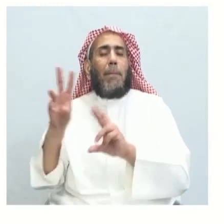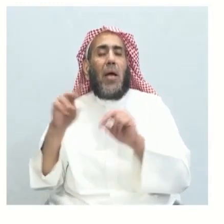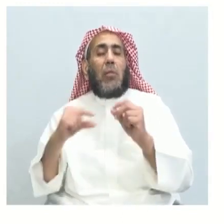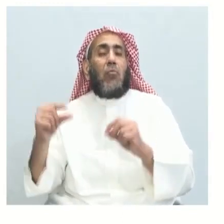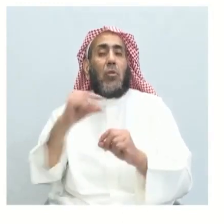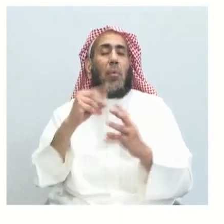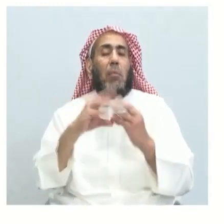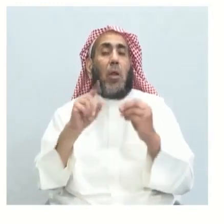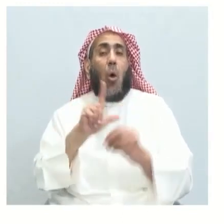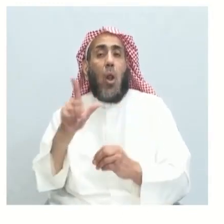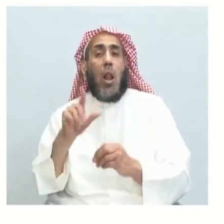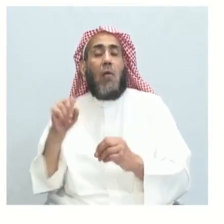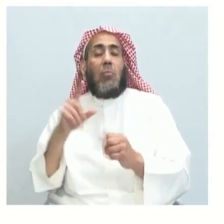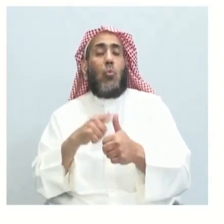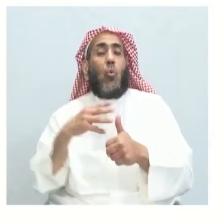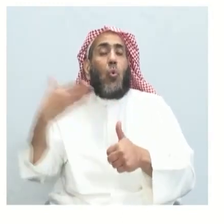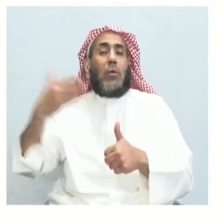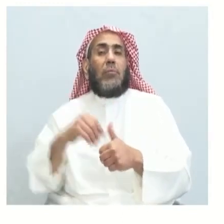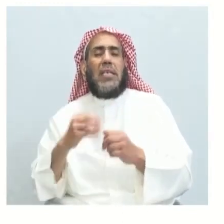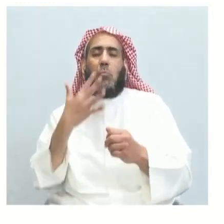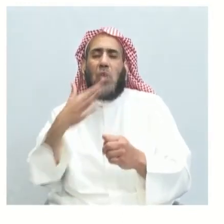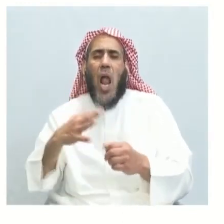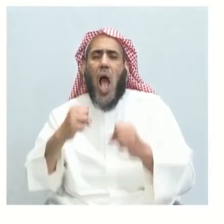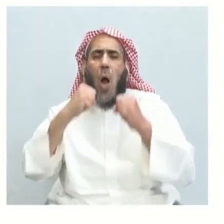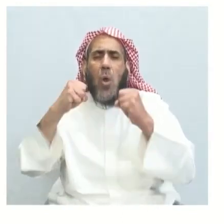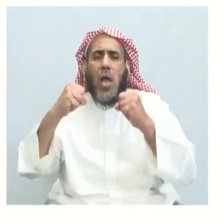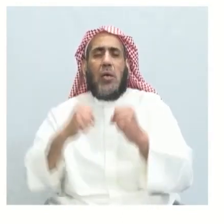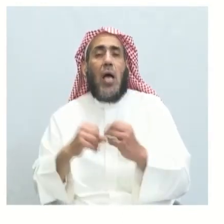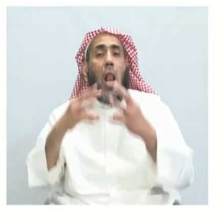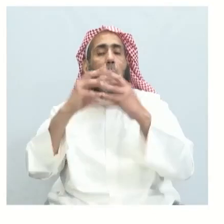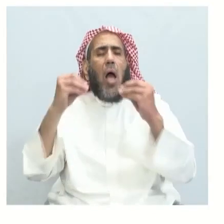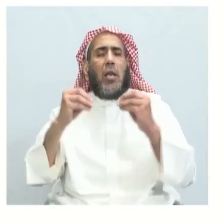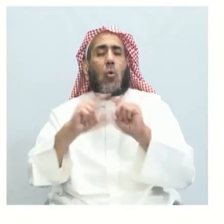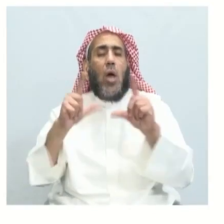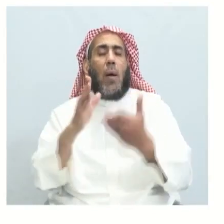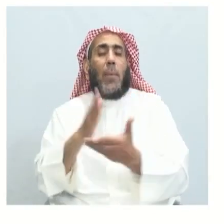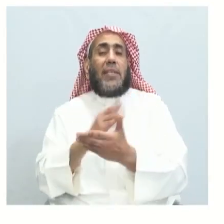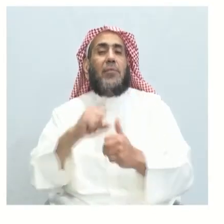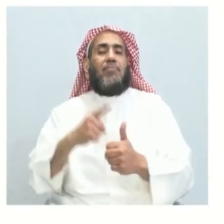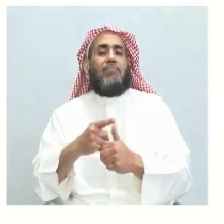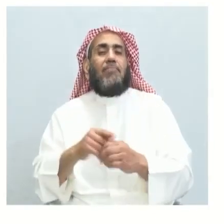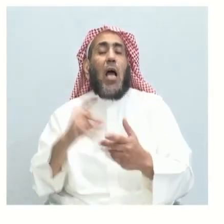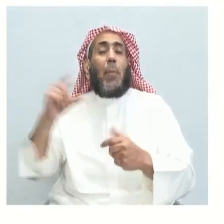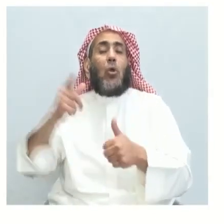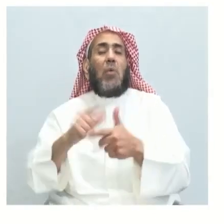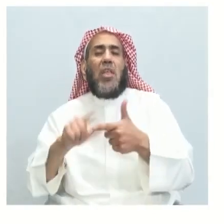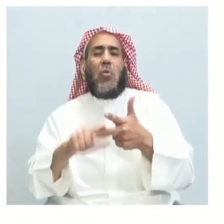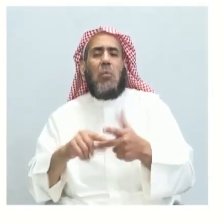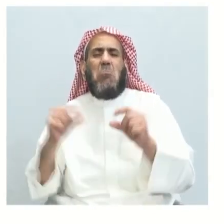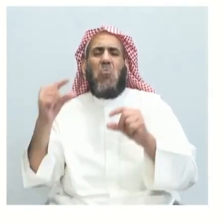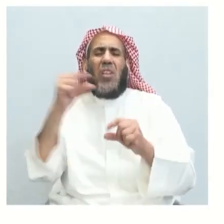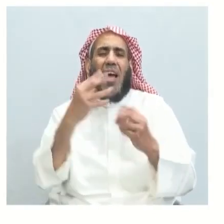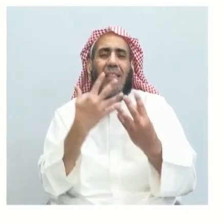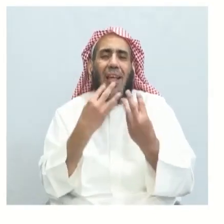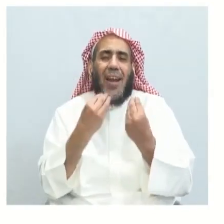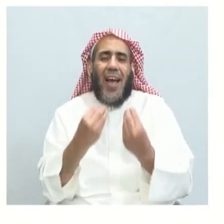المفردات وبعض المعاني ونقول مثلا في الخطبه الاولى واضحه سهله قويه المعاني شديده واضحه محدده كذلك اما الخطبه الثانيه والثالثه مفردات اكثر